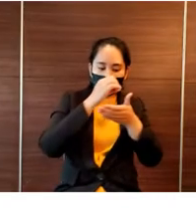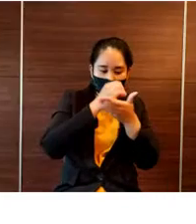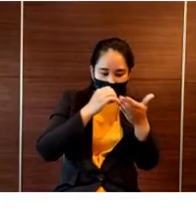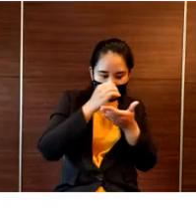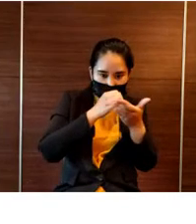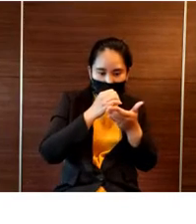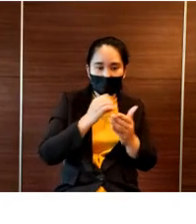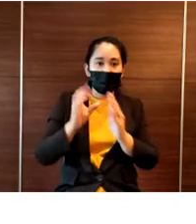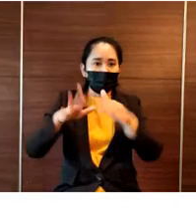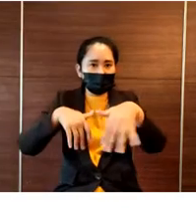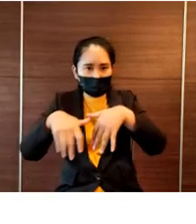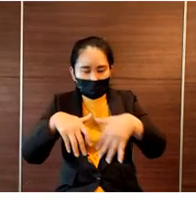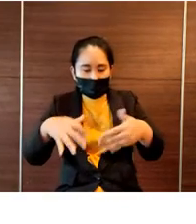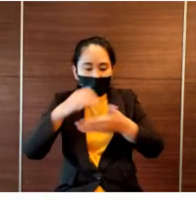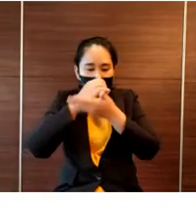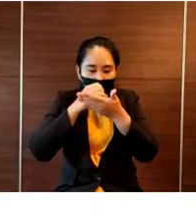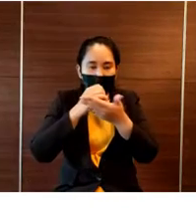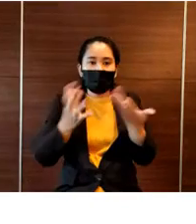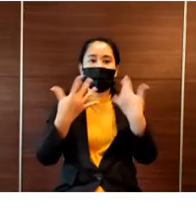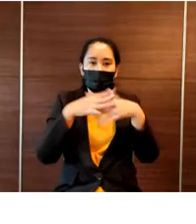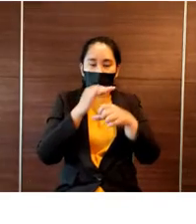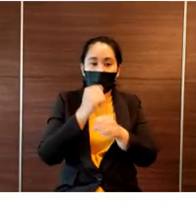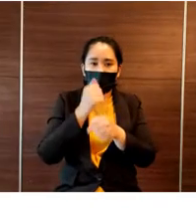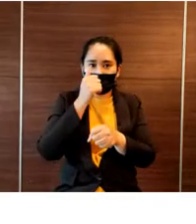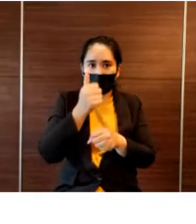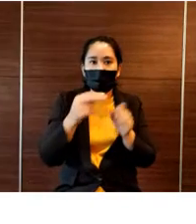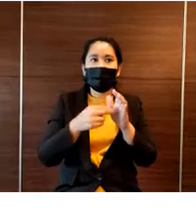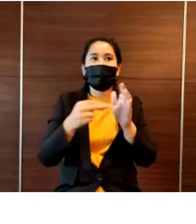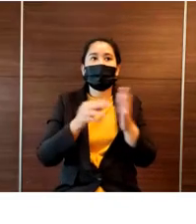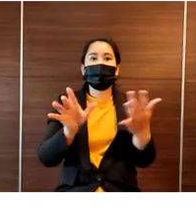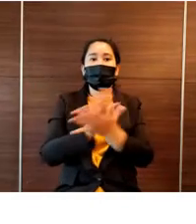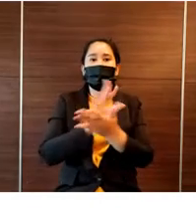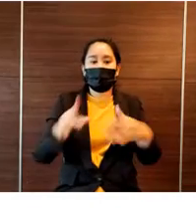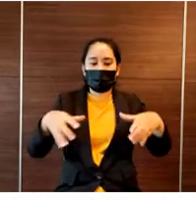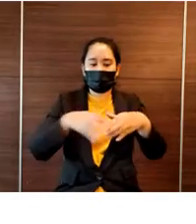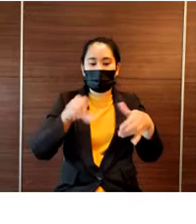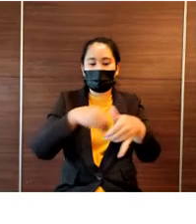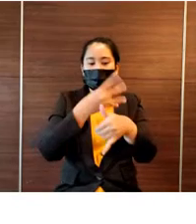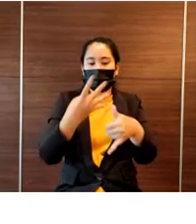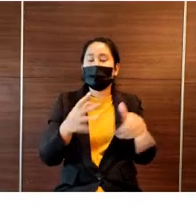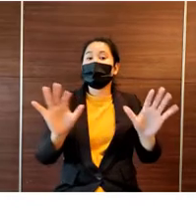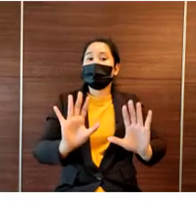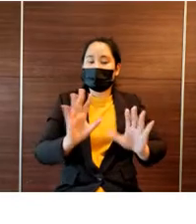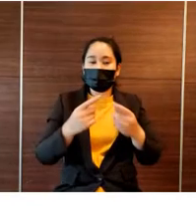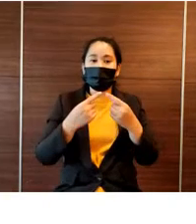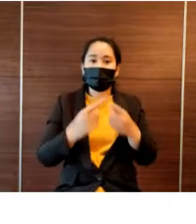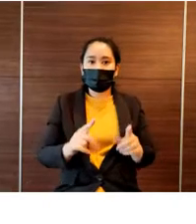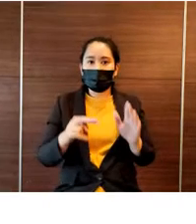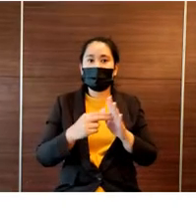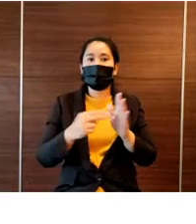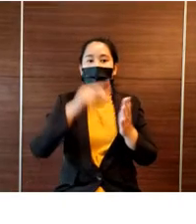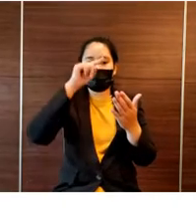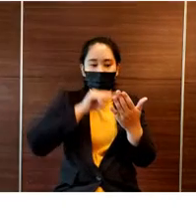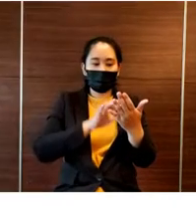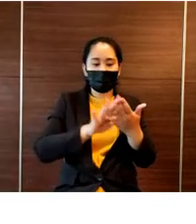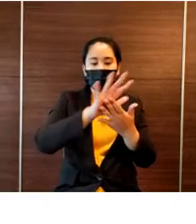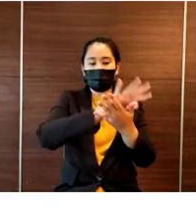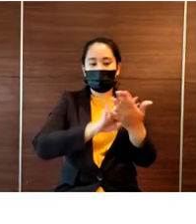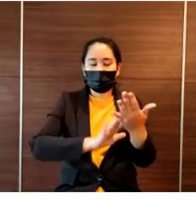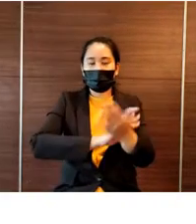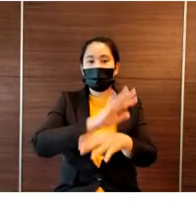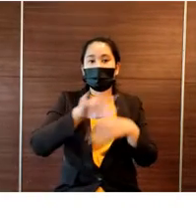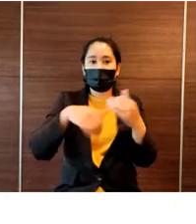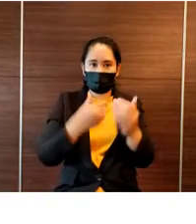ใหม่ของมันไม่ใช่แค่เราจะมาพูดกันในสังคมของ LGBT แต่ว่ามันคือสังคมทั้งประเทศที่ว่าเ